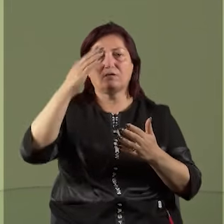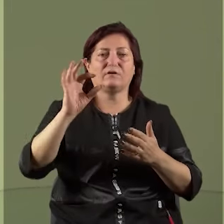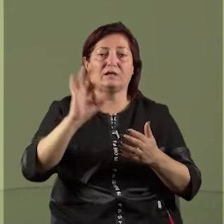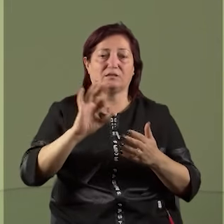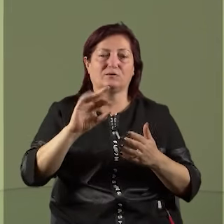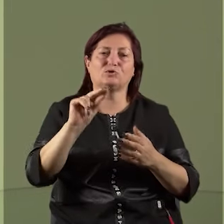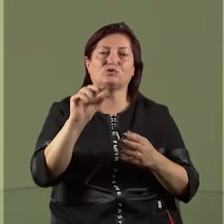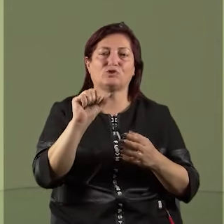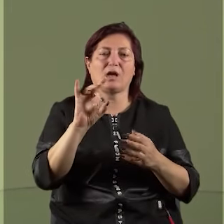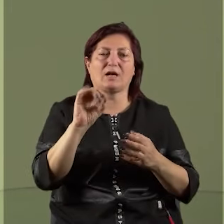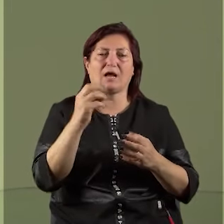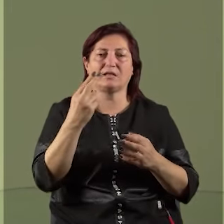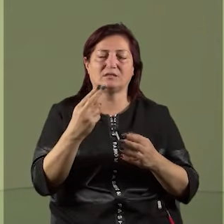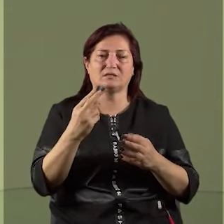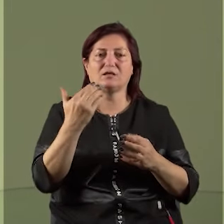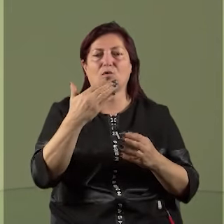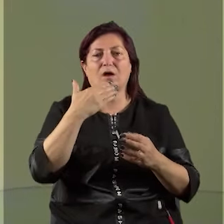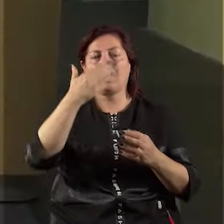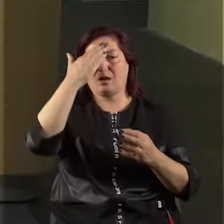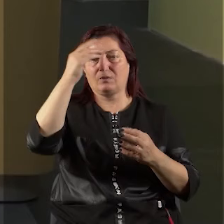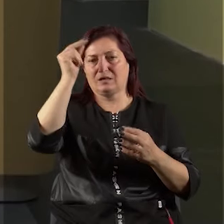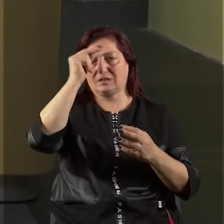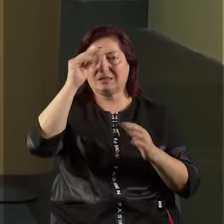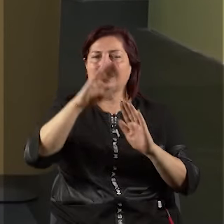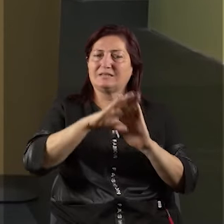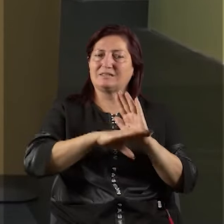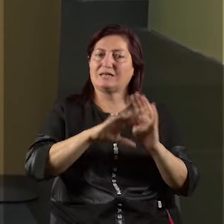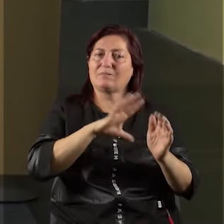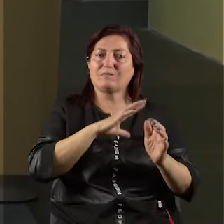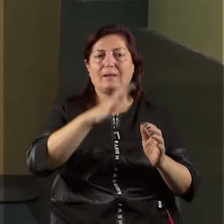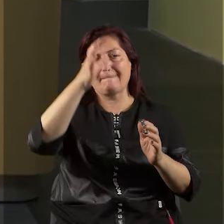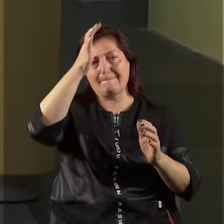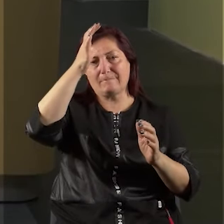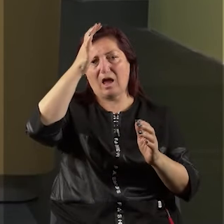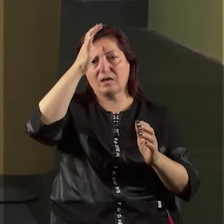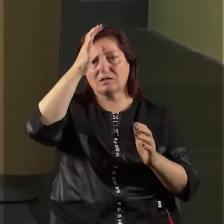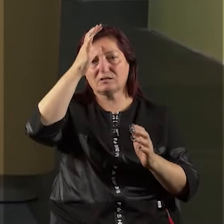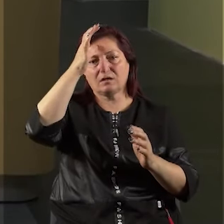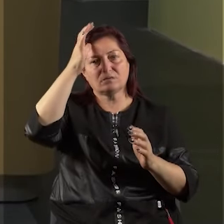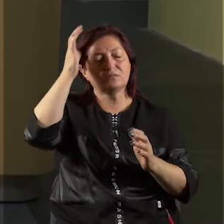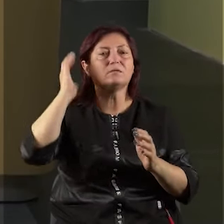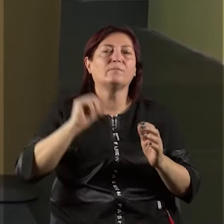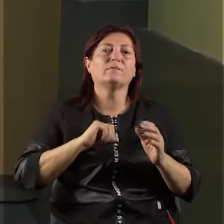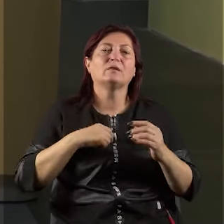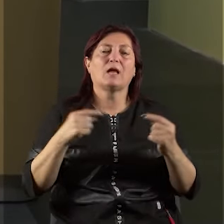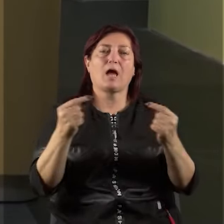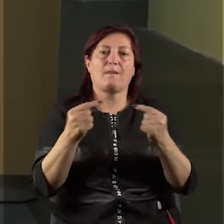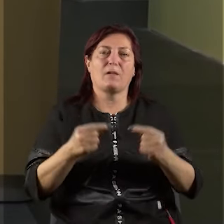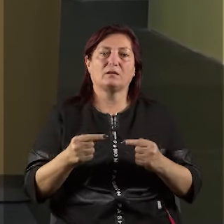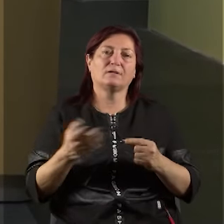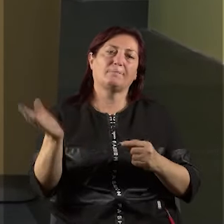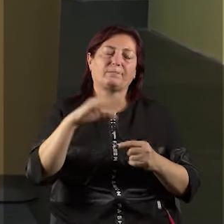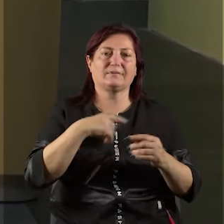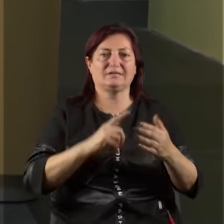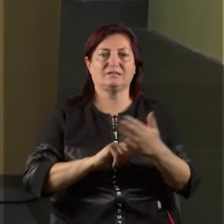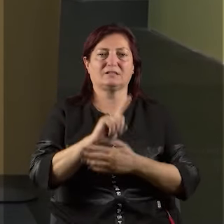այդպես կրթական ծրագիր է իրականացվել գրողների միության եւ բանաստեղծի թանգարանի հետ համատեղ։ Եկեք սկսենք